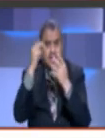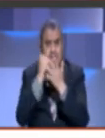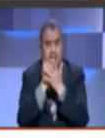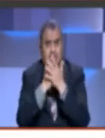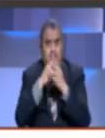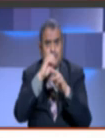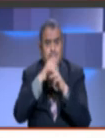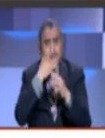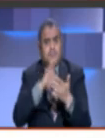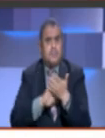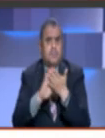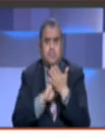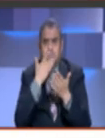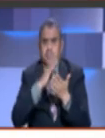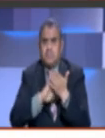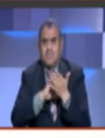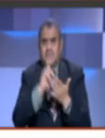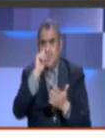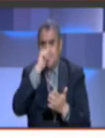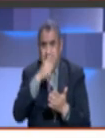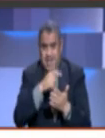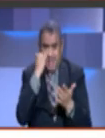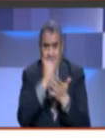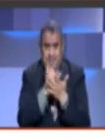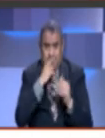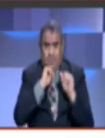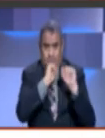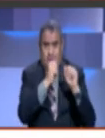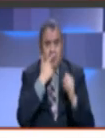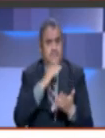على الإطلاق، ملهاش علاقة.